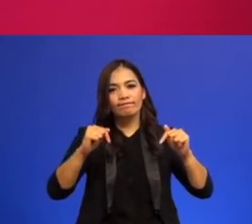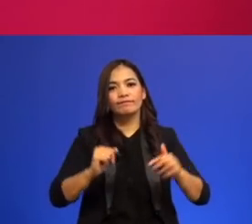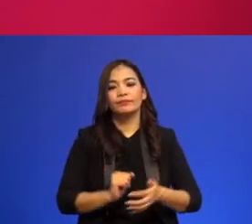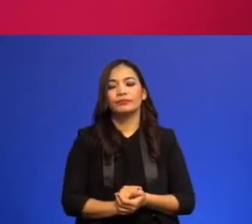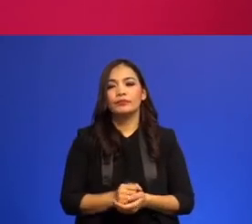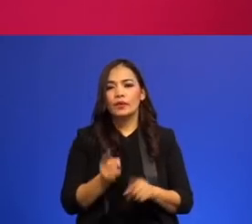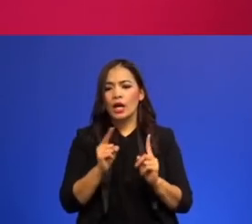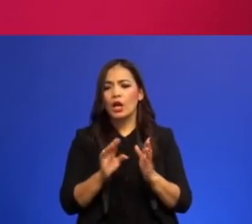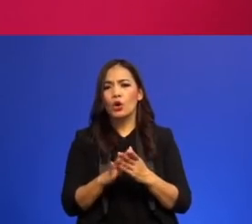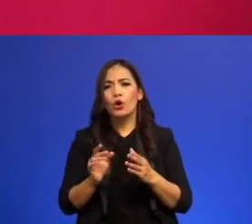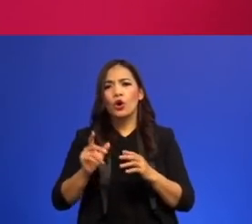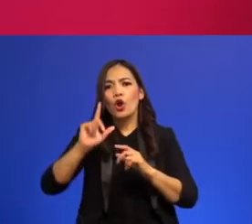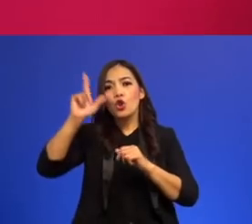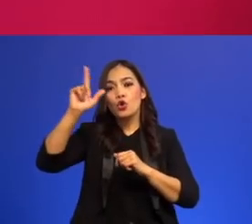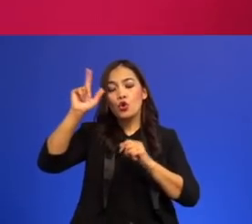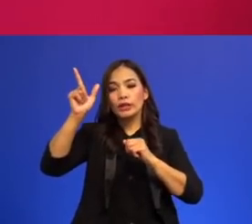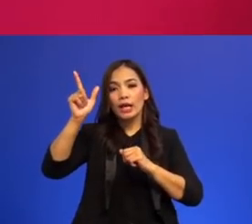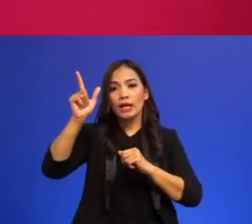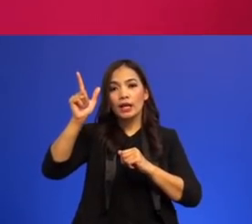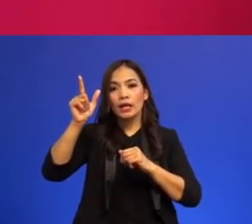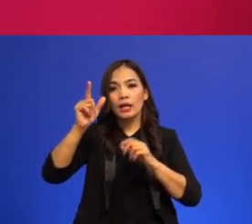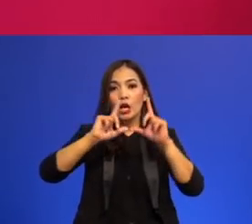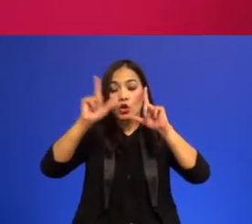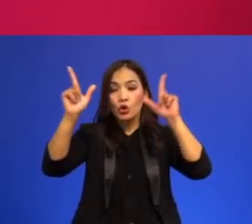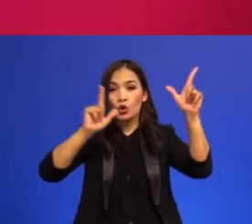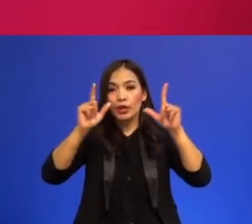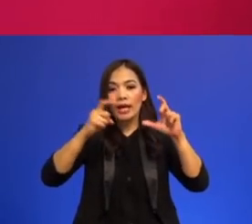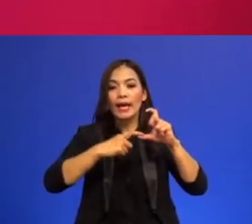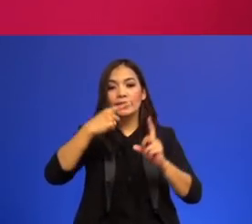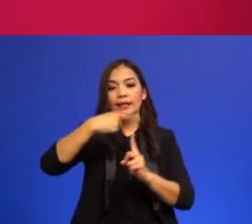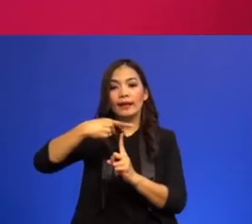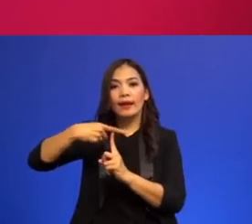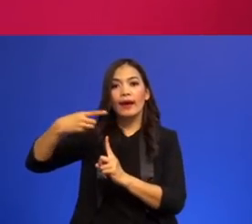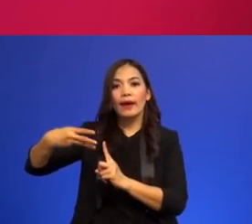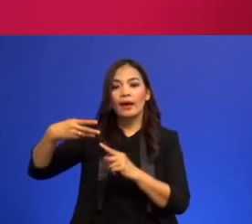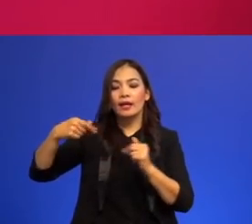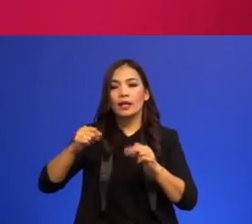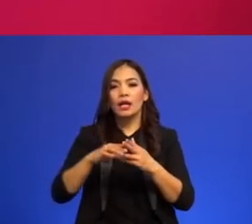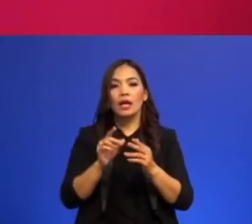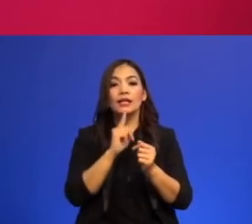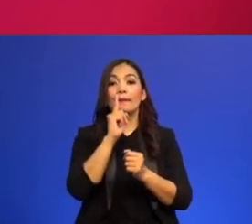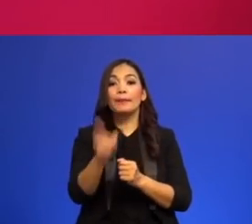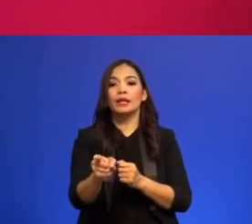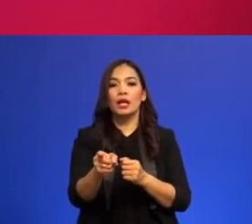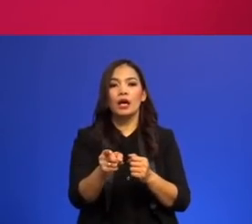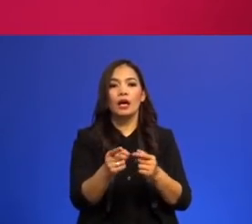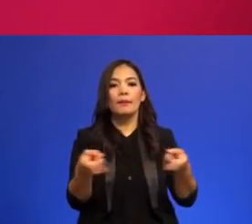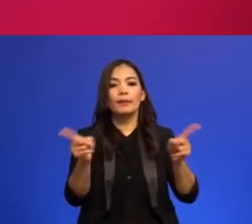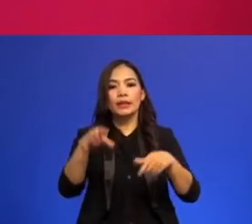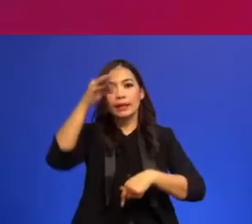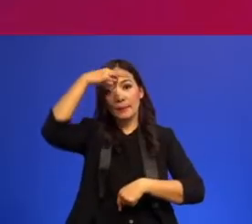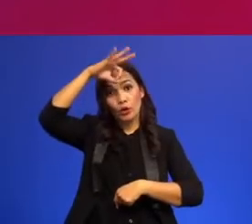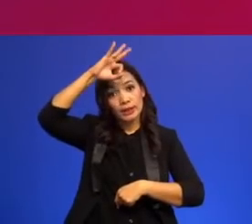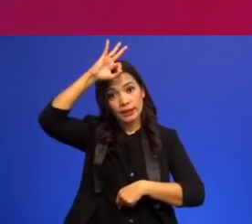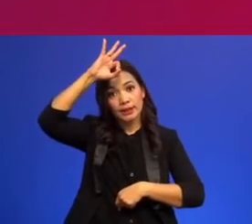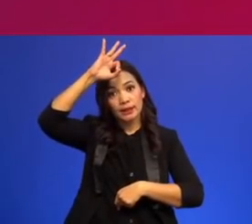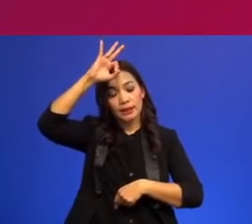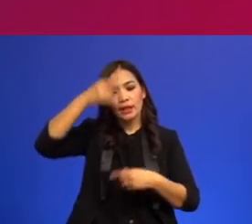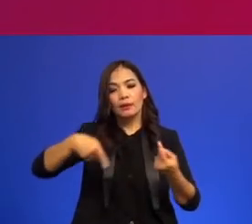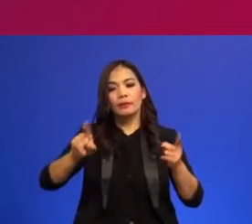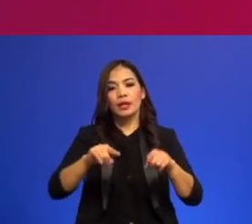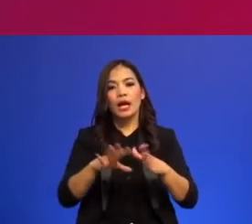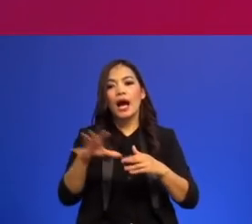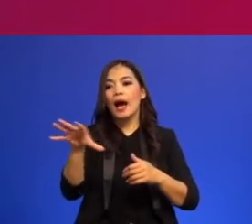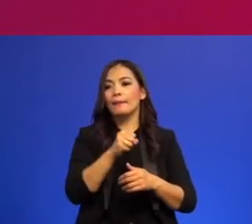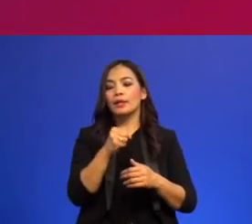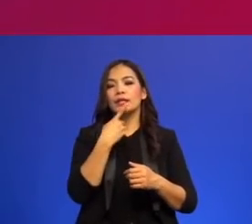Ya, kalau perlu lulusan STT Ekumene ini saya sudah suruh nanti. Kamu jadi polisi nak. Kamu lulus kamu